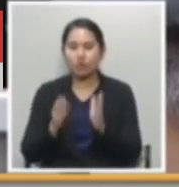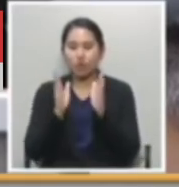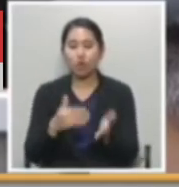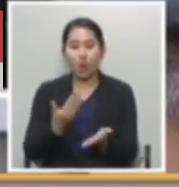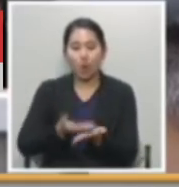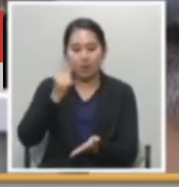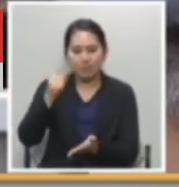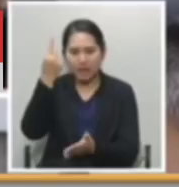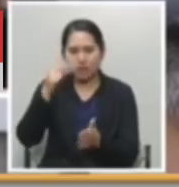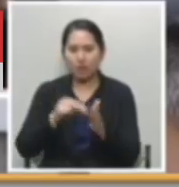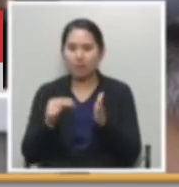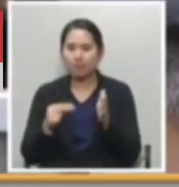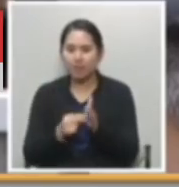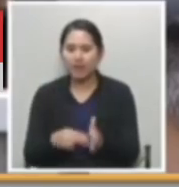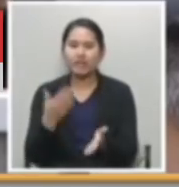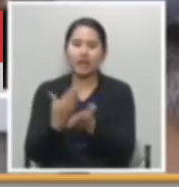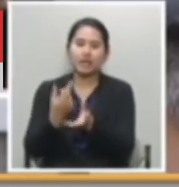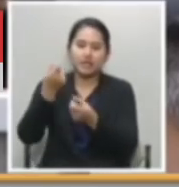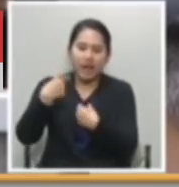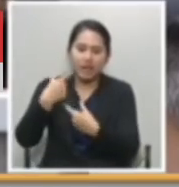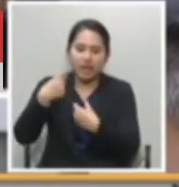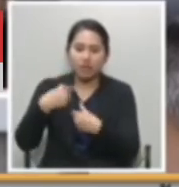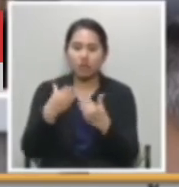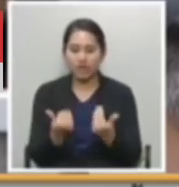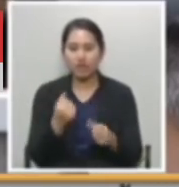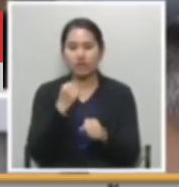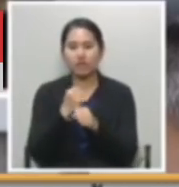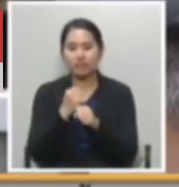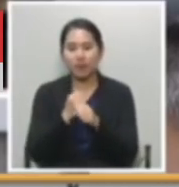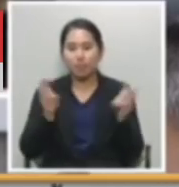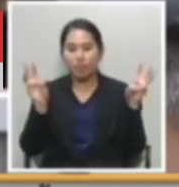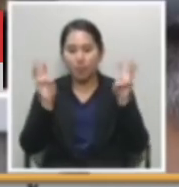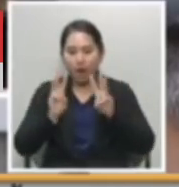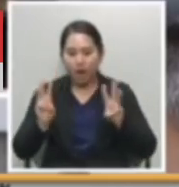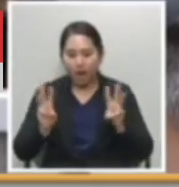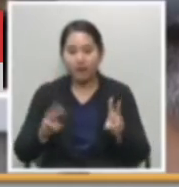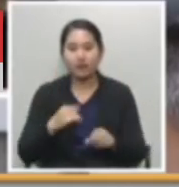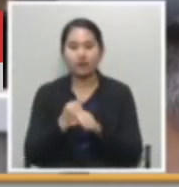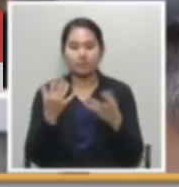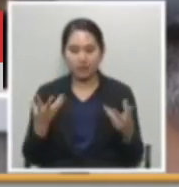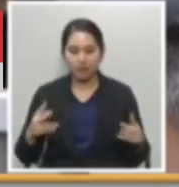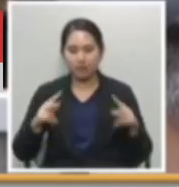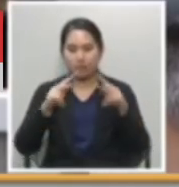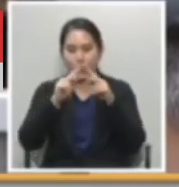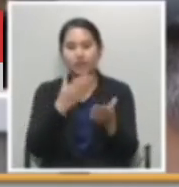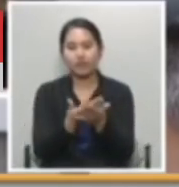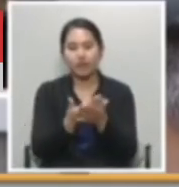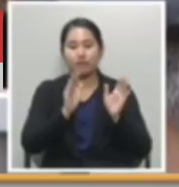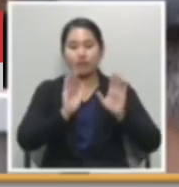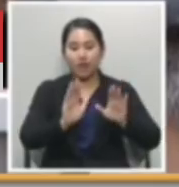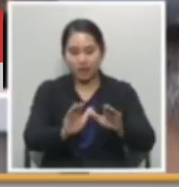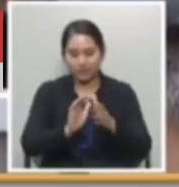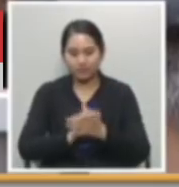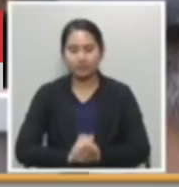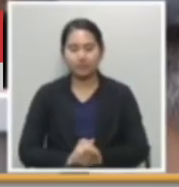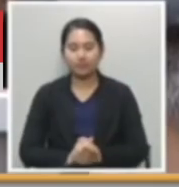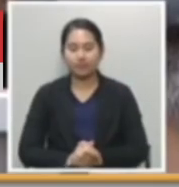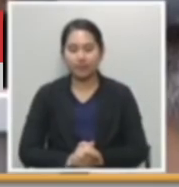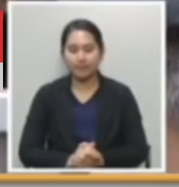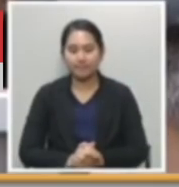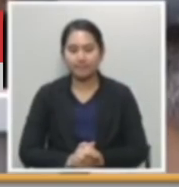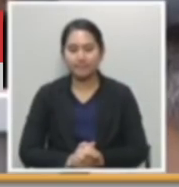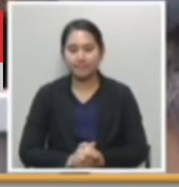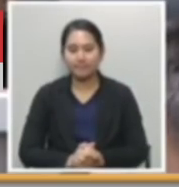บมาก็ไปเป็นลูกจ้างวันนี้คนตกงานกันหมดแล้วใช้วิธีนี้เลยสิครับรัฐมนตรีคลังกล้าๆหน่อยฝากถึงรัฐมนตรีคลังด้วยผ่านท่านประธานไป